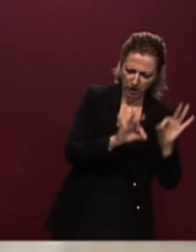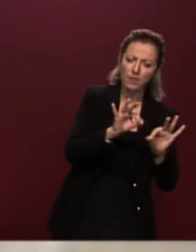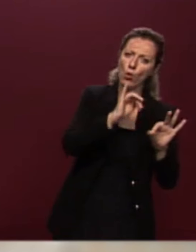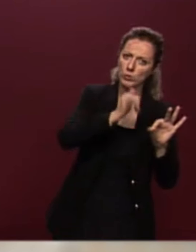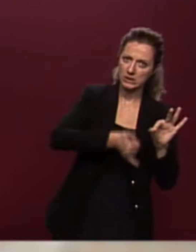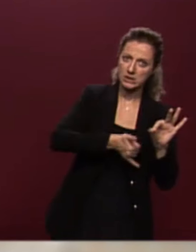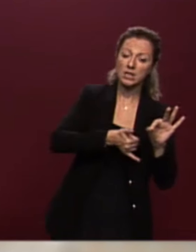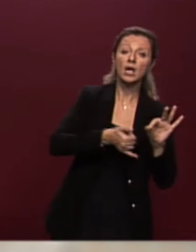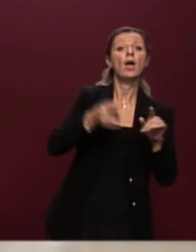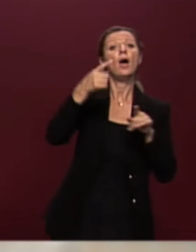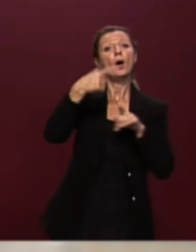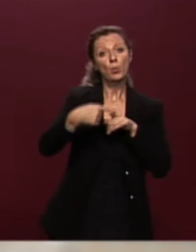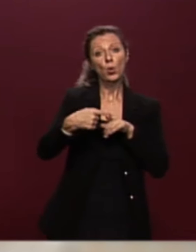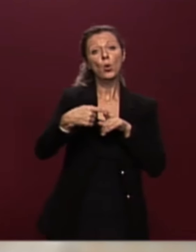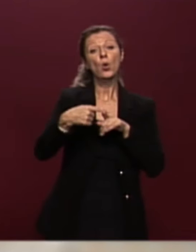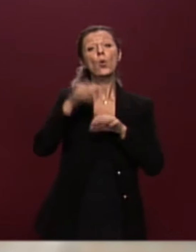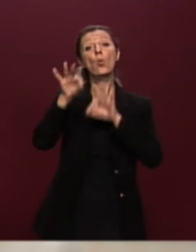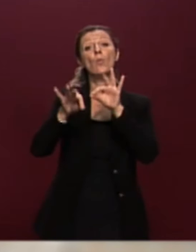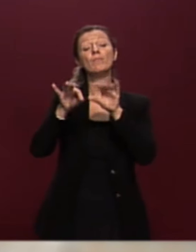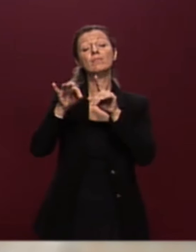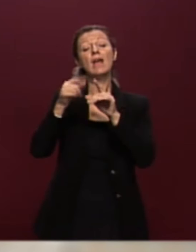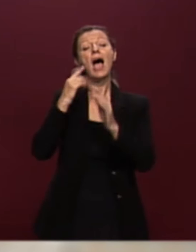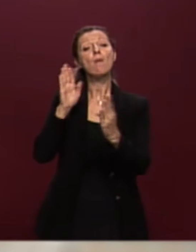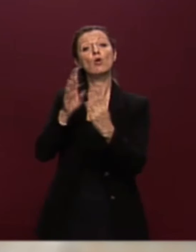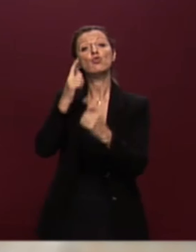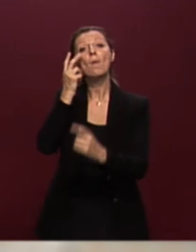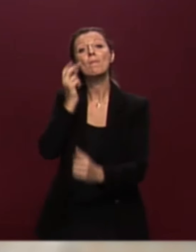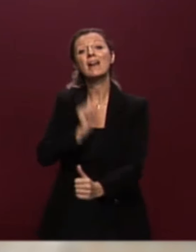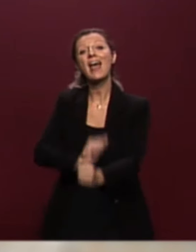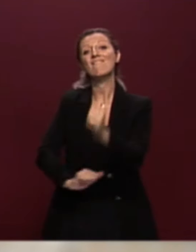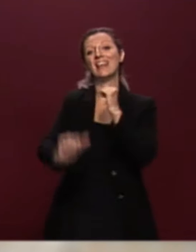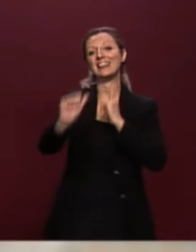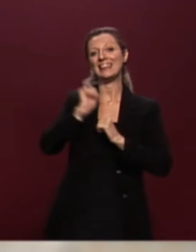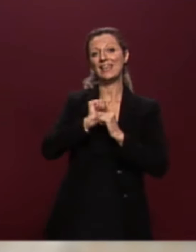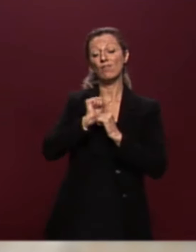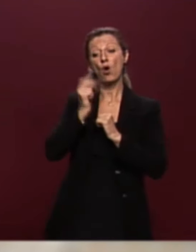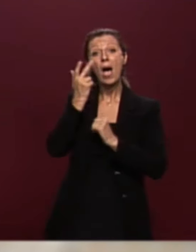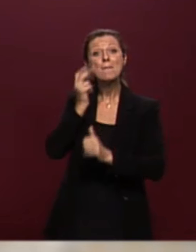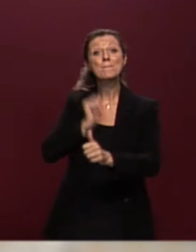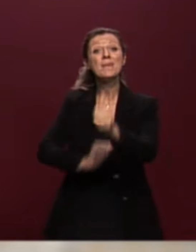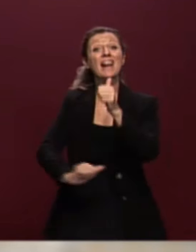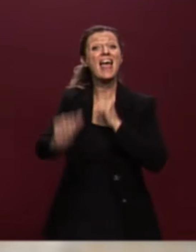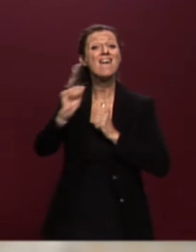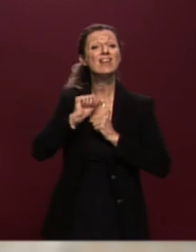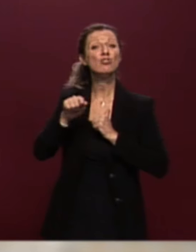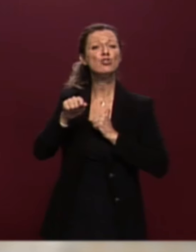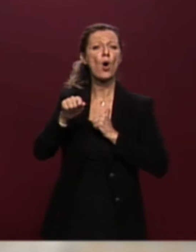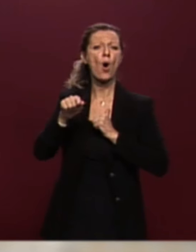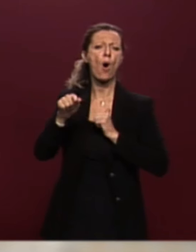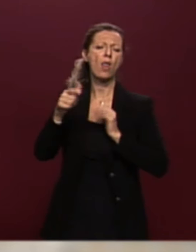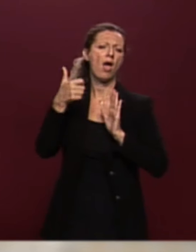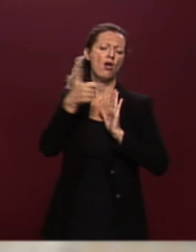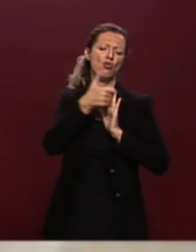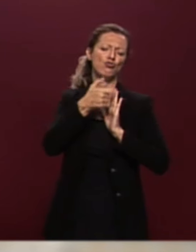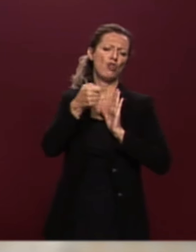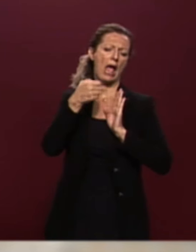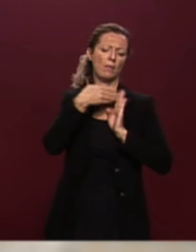curativo che preventivo. La prevenzione in senso ampio